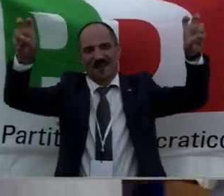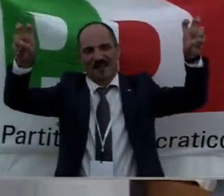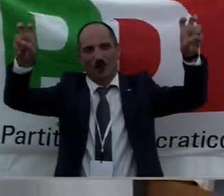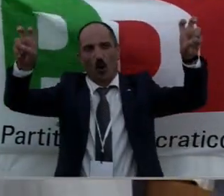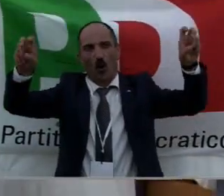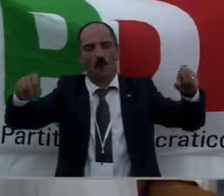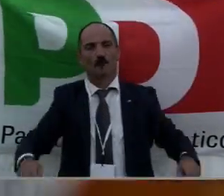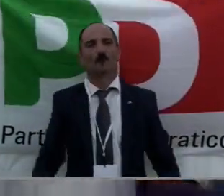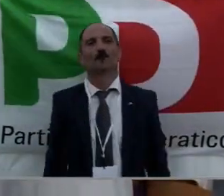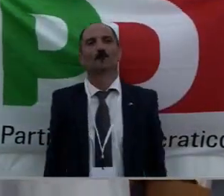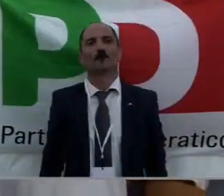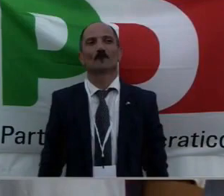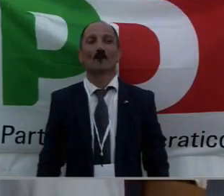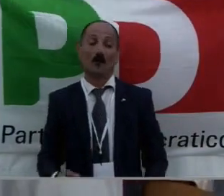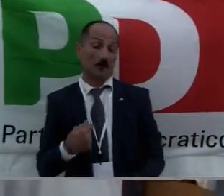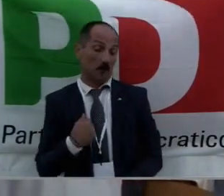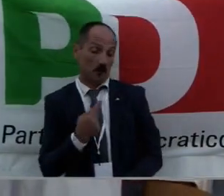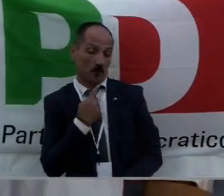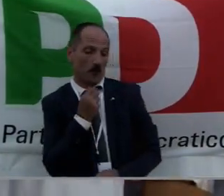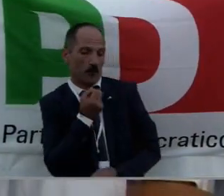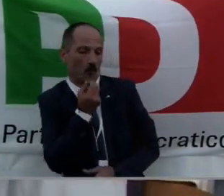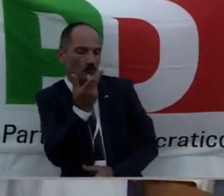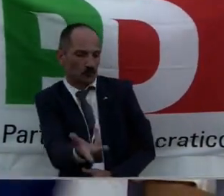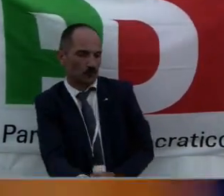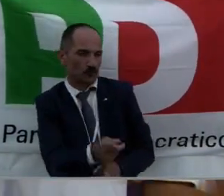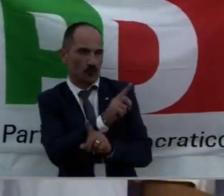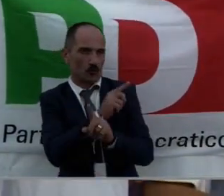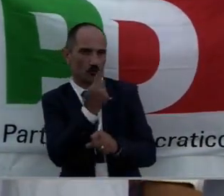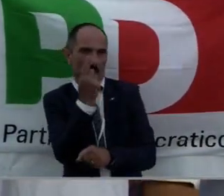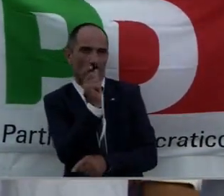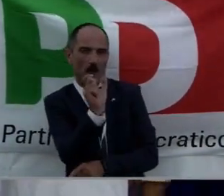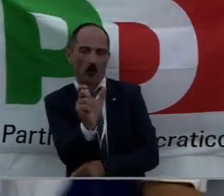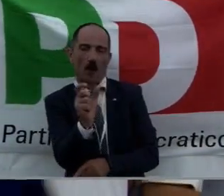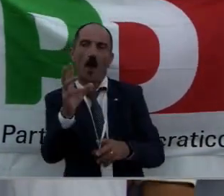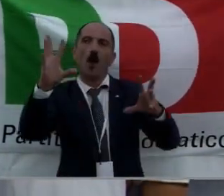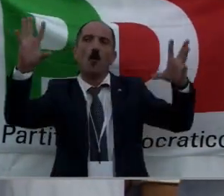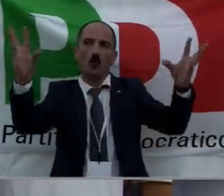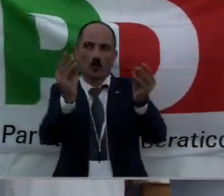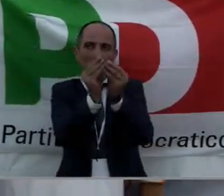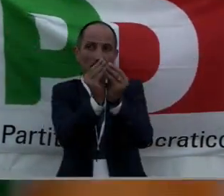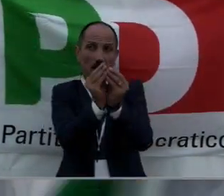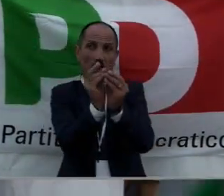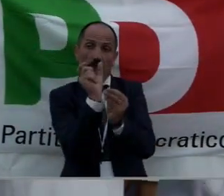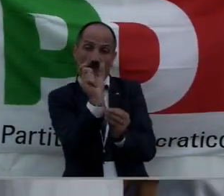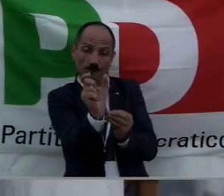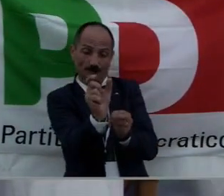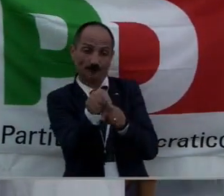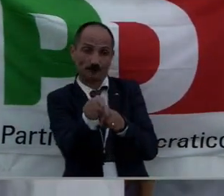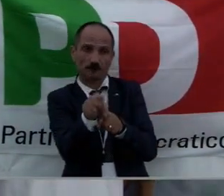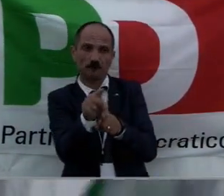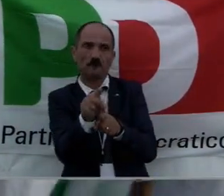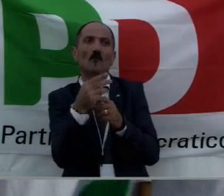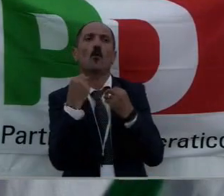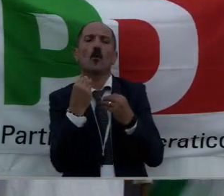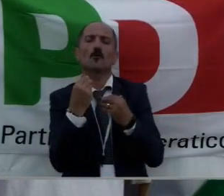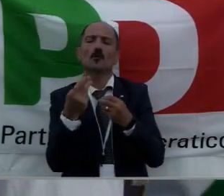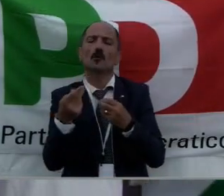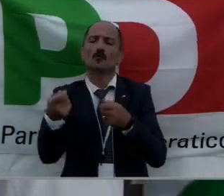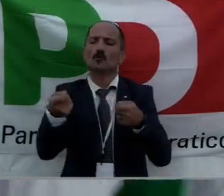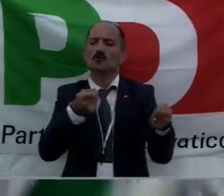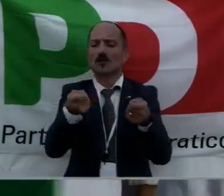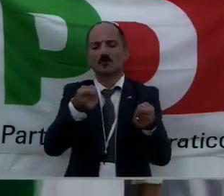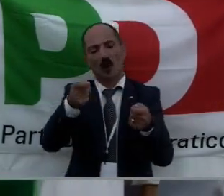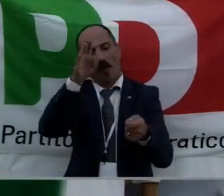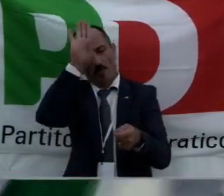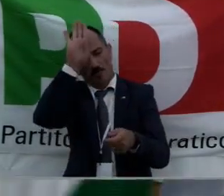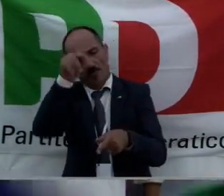l'avete dato voi. Io non pronuncerò una parola sull'unità, perché quando sei dirigente di un